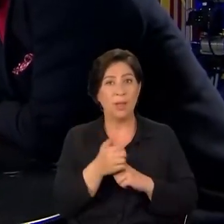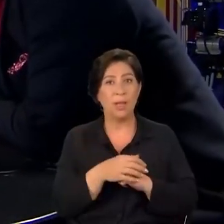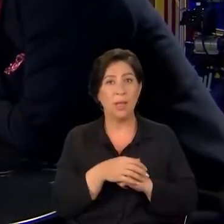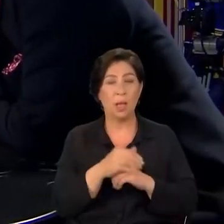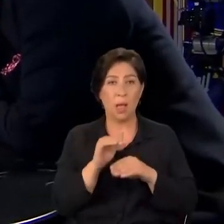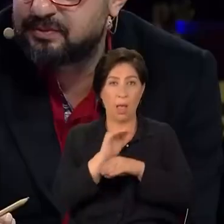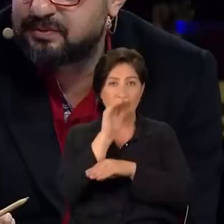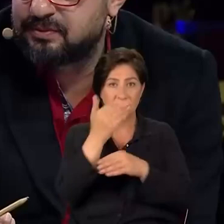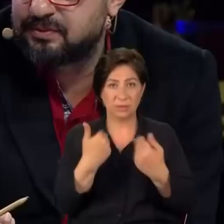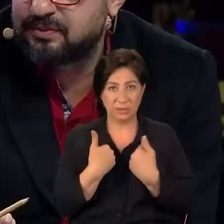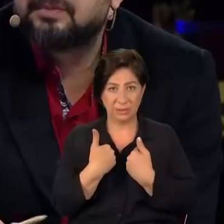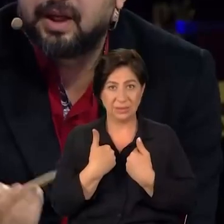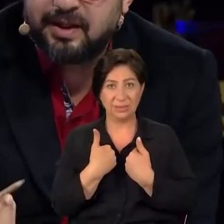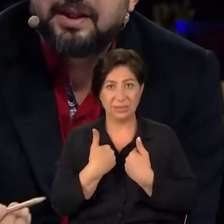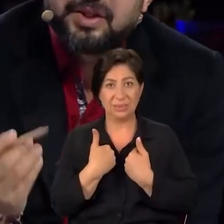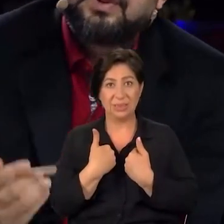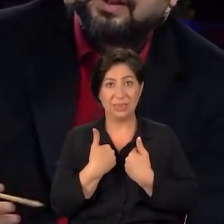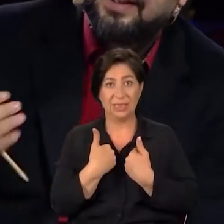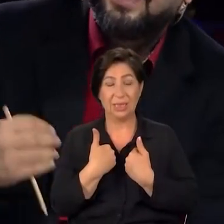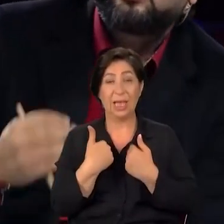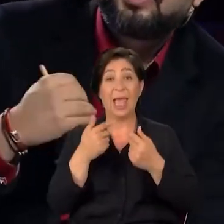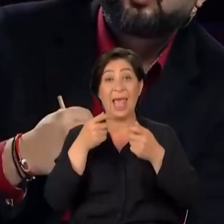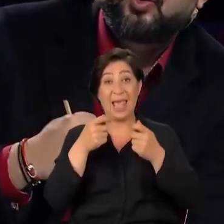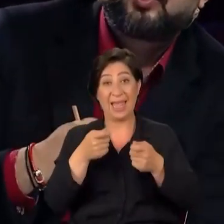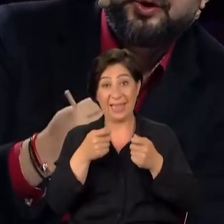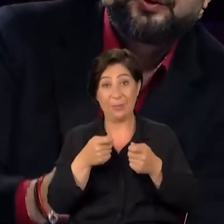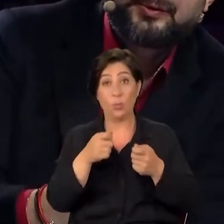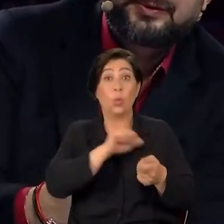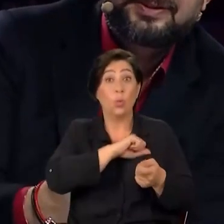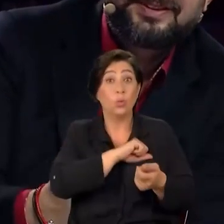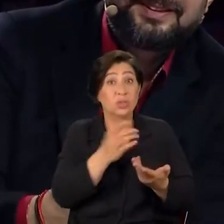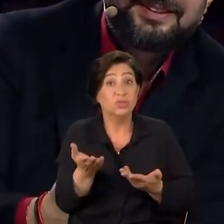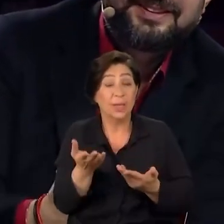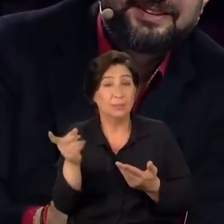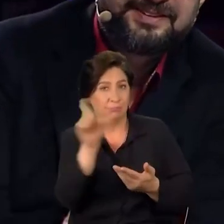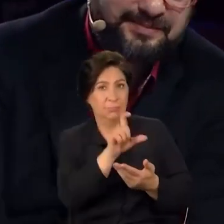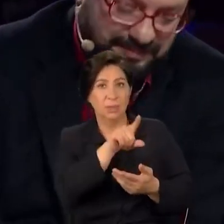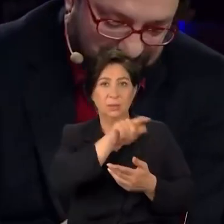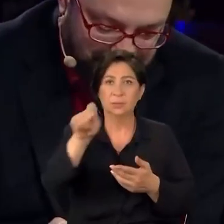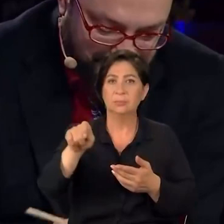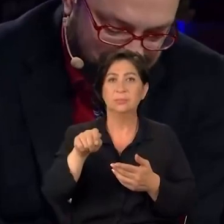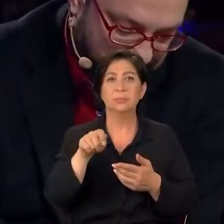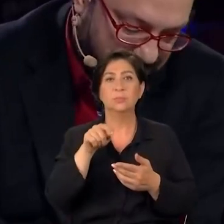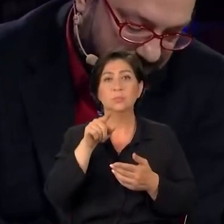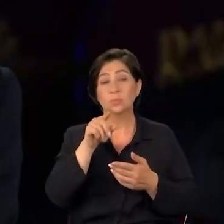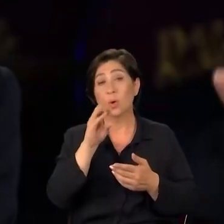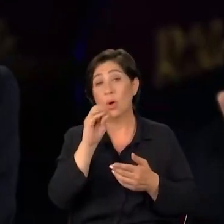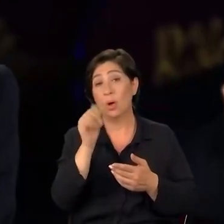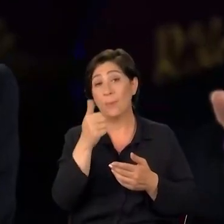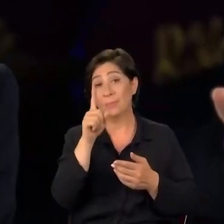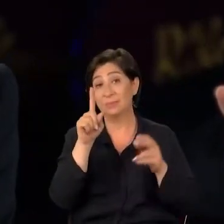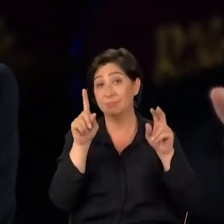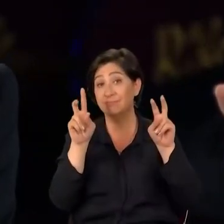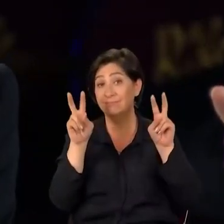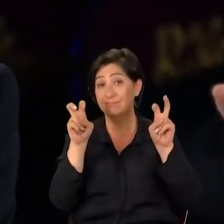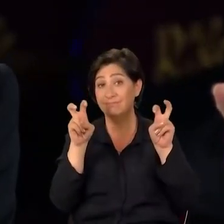önemli? Çünkü hayatımız. Çünkü hayatımız. Neden? Çünkü eğitim, korkuyoruz. Bakın eğitim. Bir aile. Bu da önemli